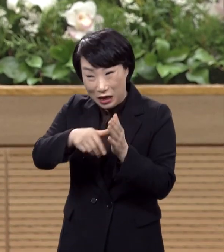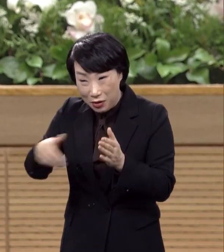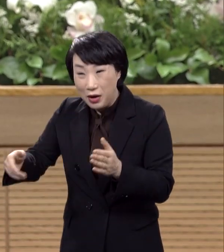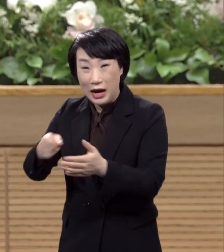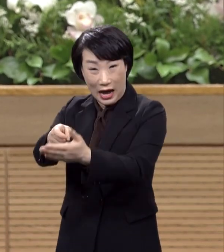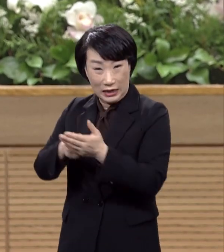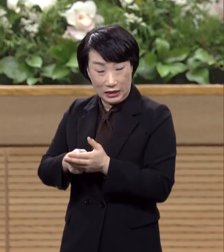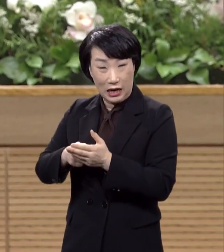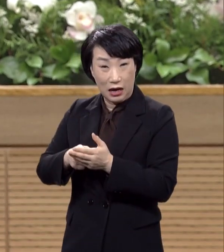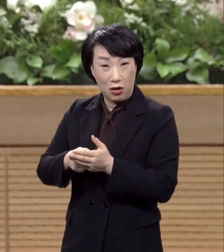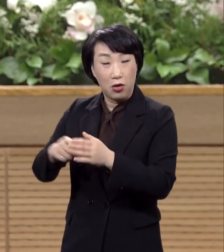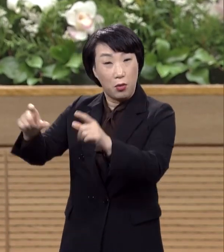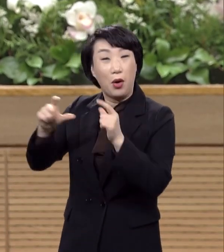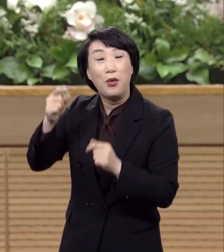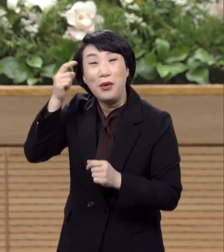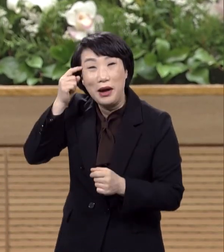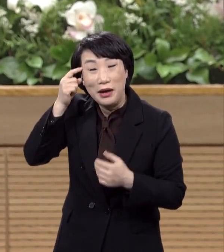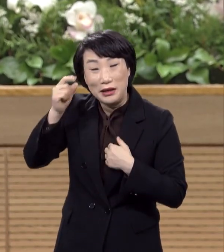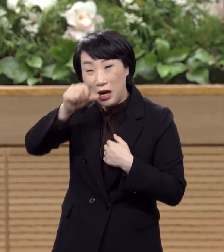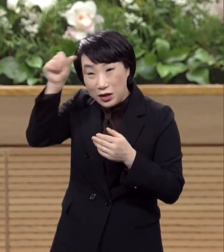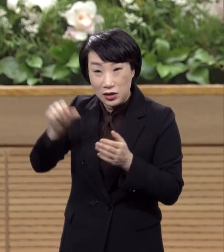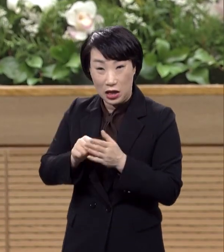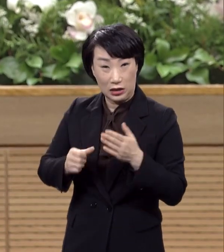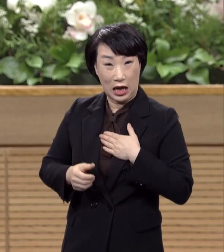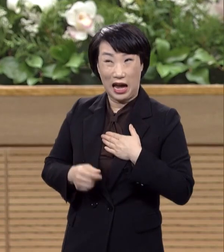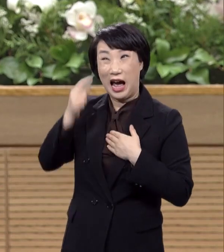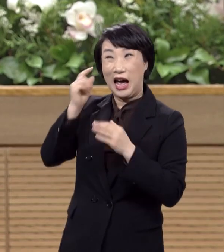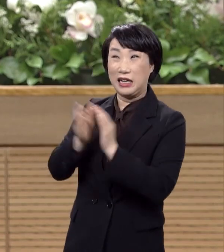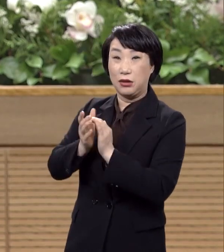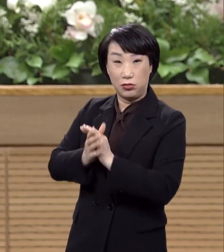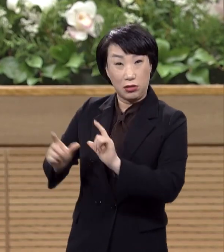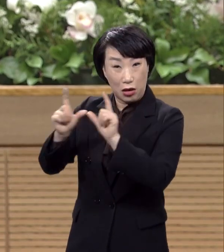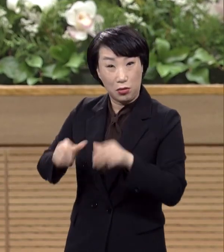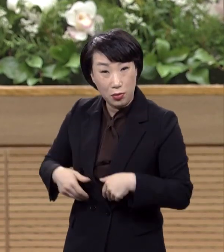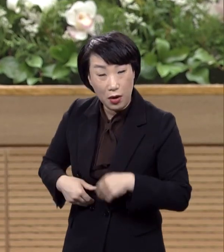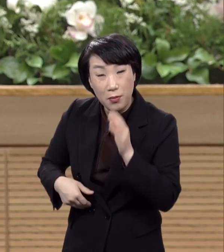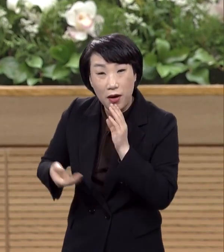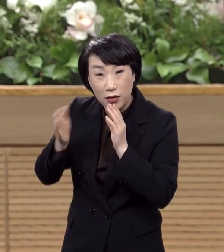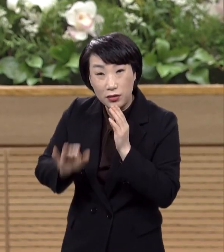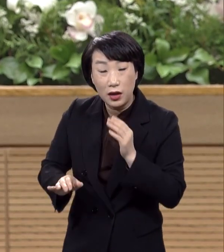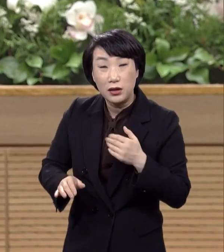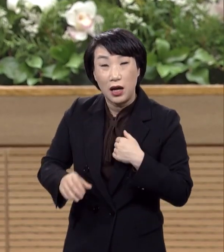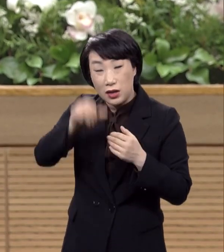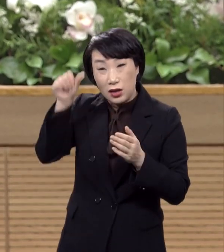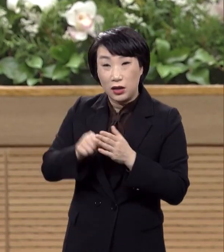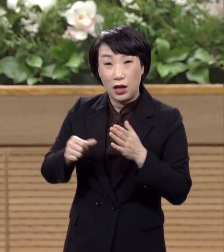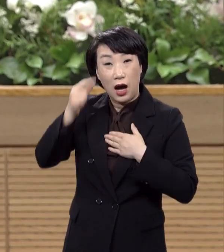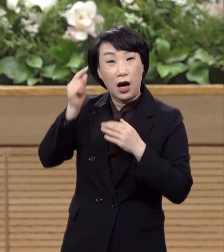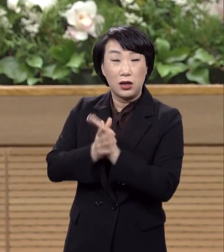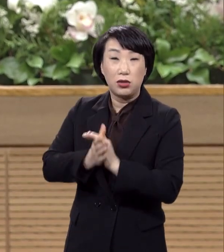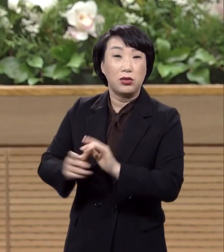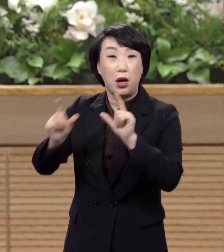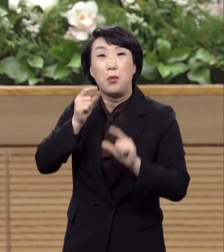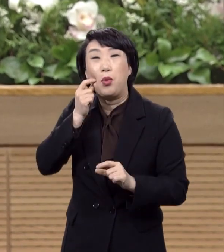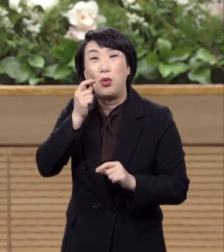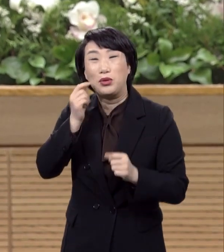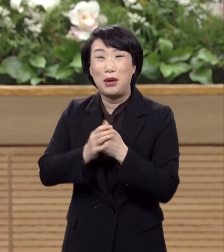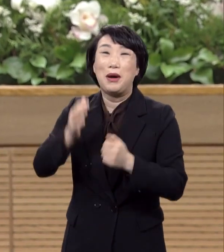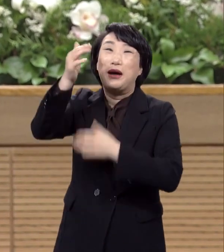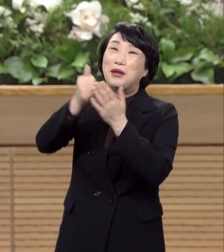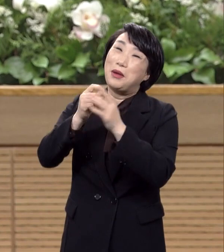했거든. 내 인생은 내가 알아 살아야 되는데 내 인생을 내가 알아서 못